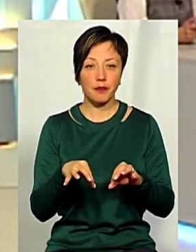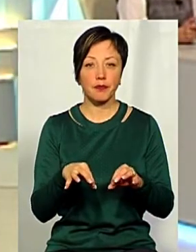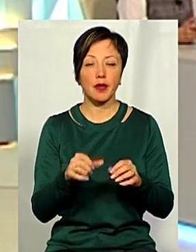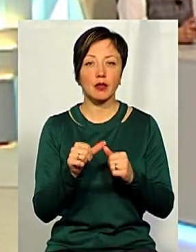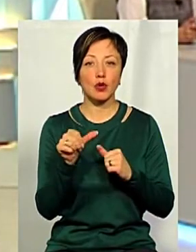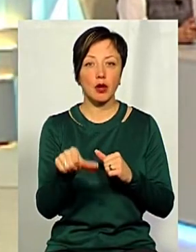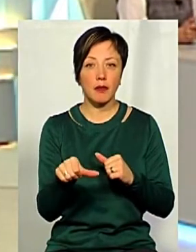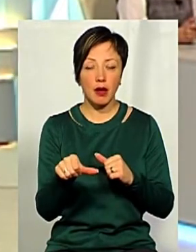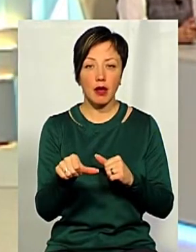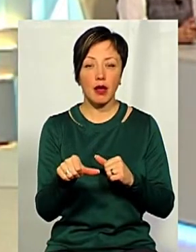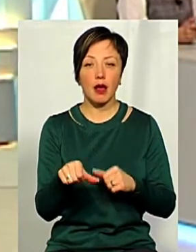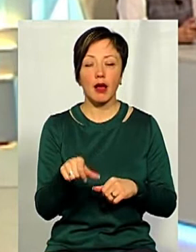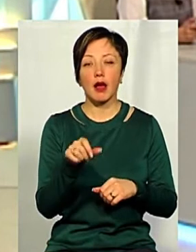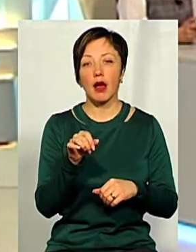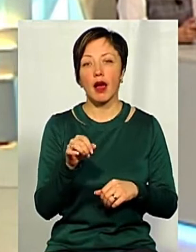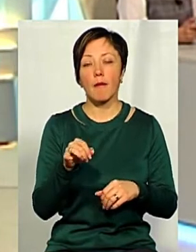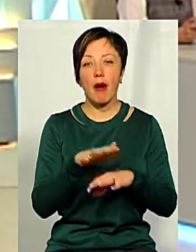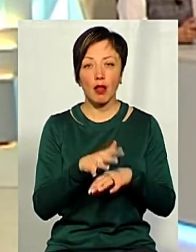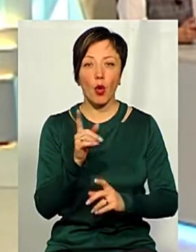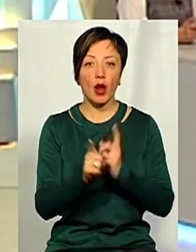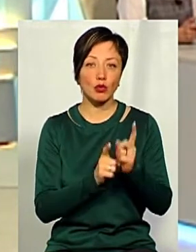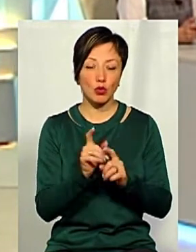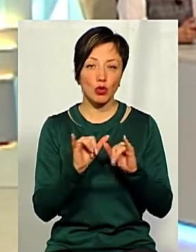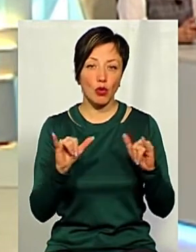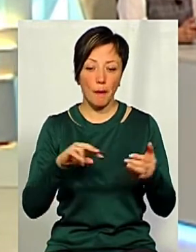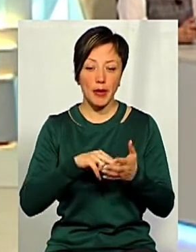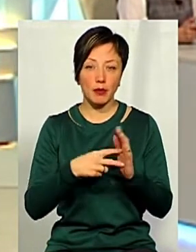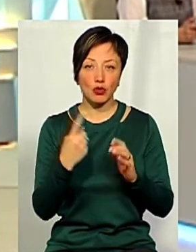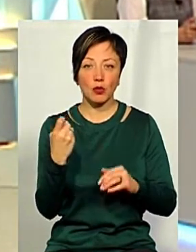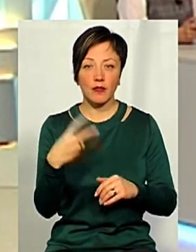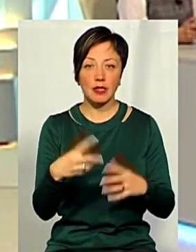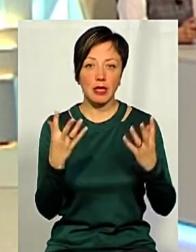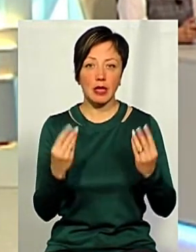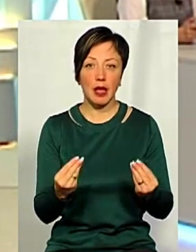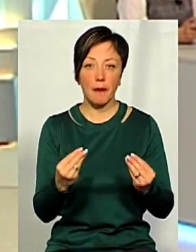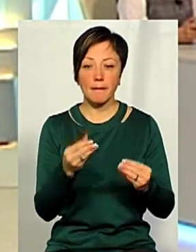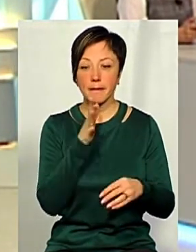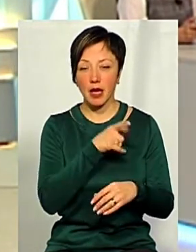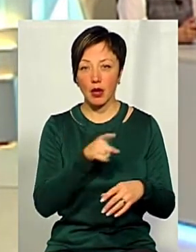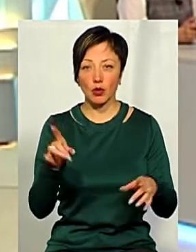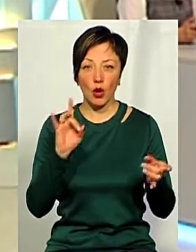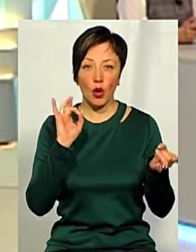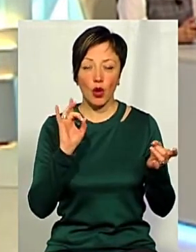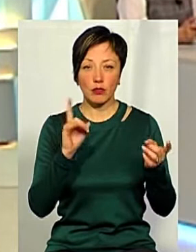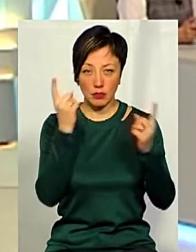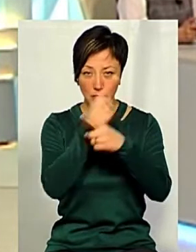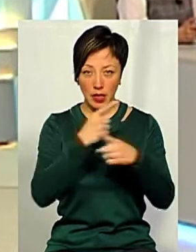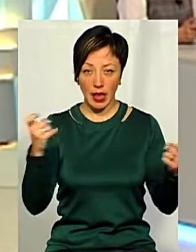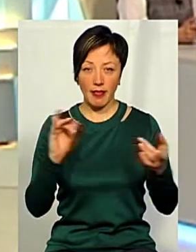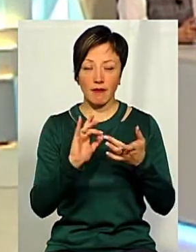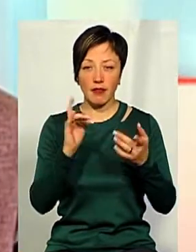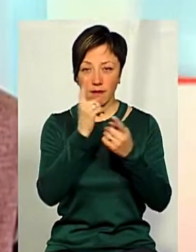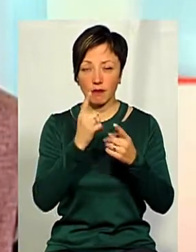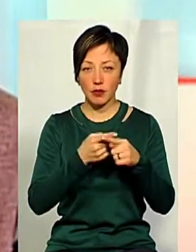зокрема ЄБРР, і він передбачає 120-денний період розголошення інформації. Зараз цю інформацію можна і на сайті міської